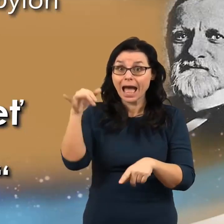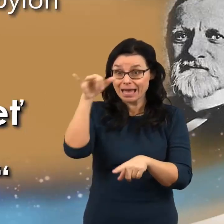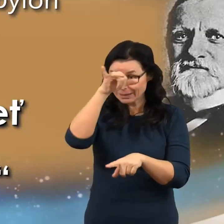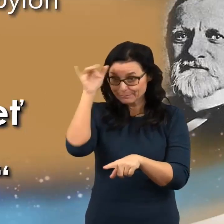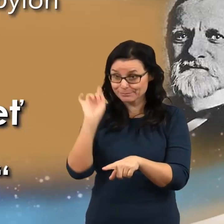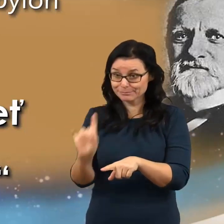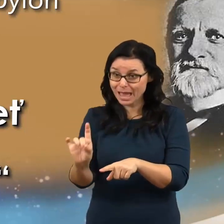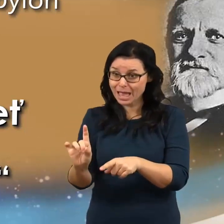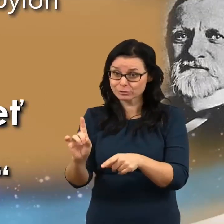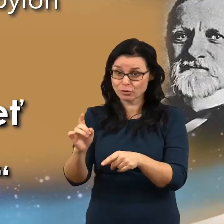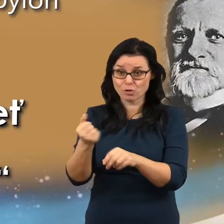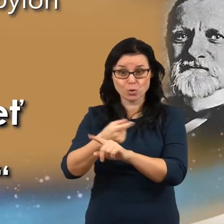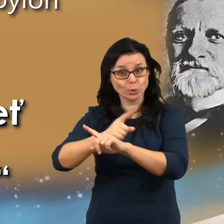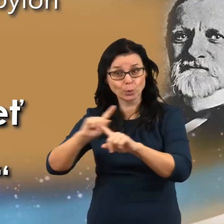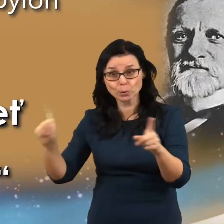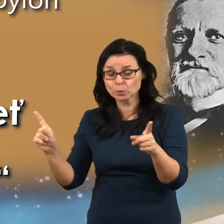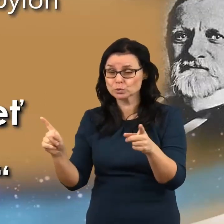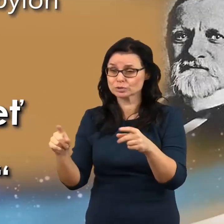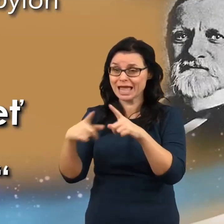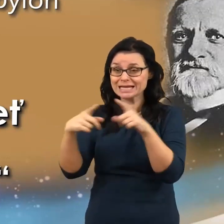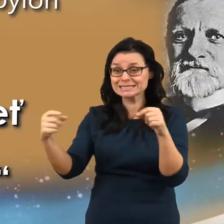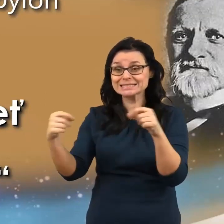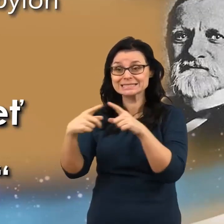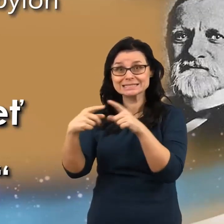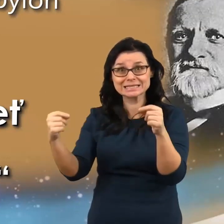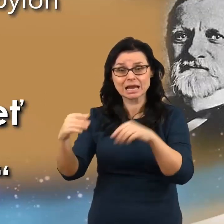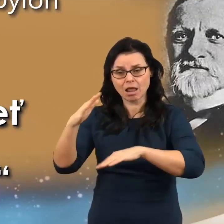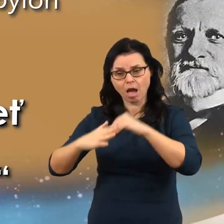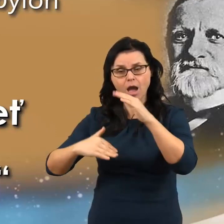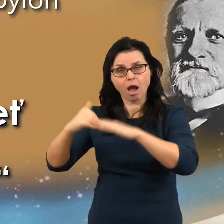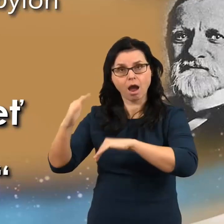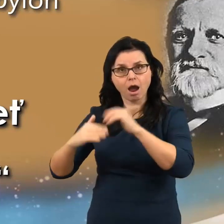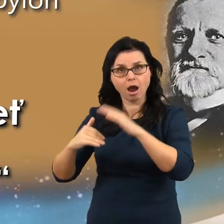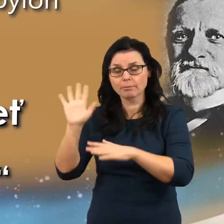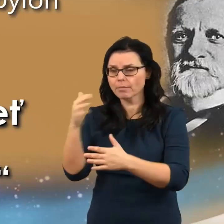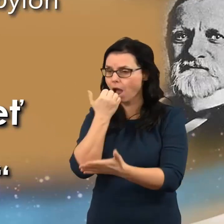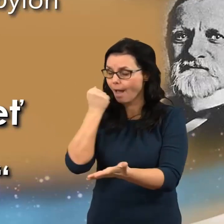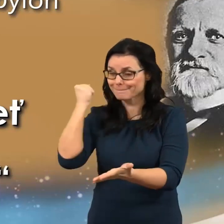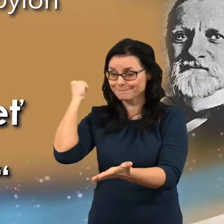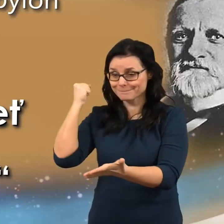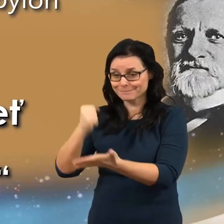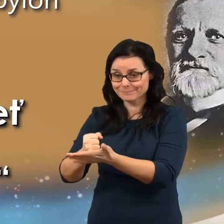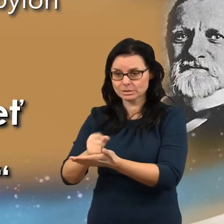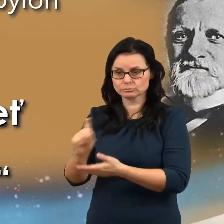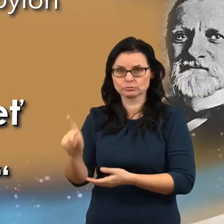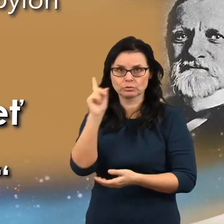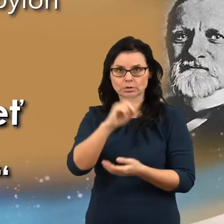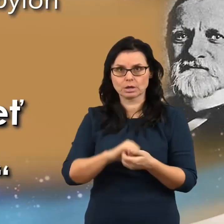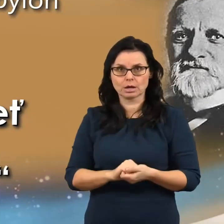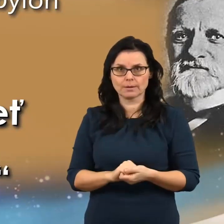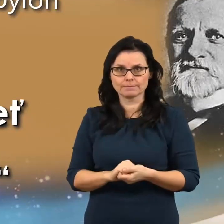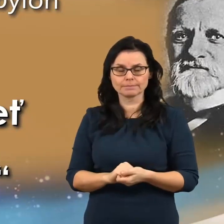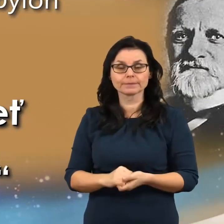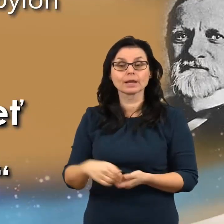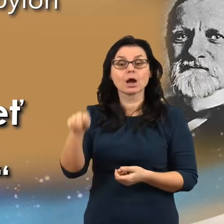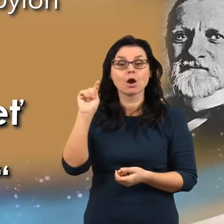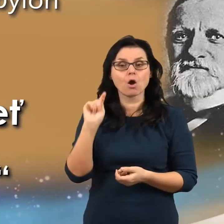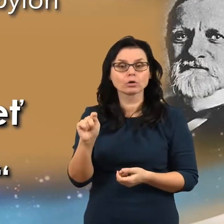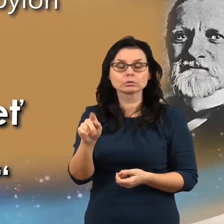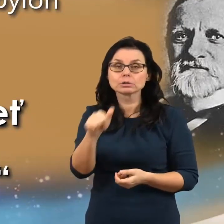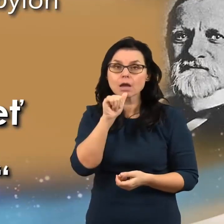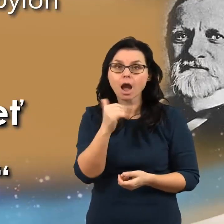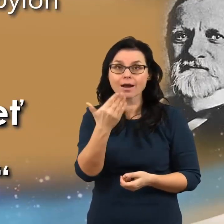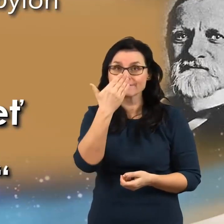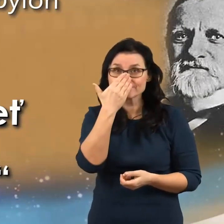množství cihel, které nesou pečeť tohoto krále. O tom, jak vypadal